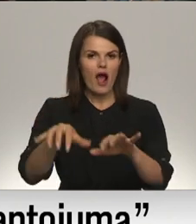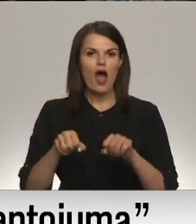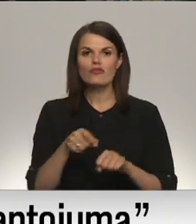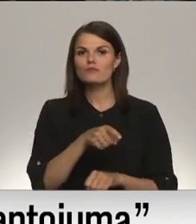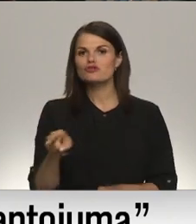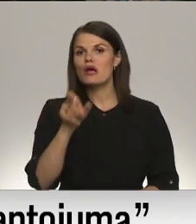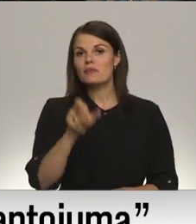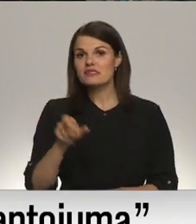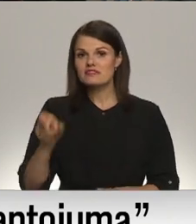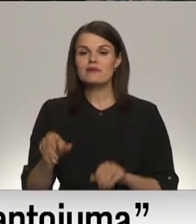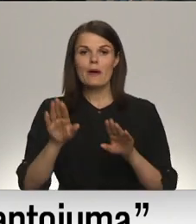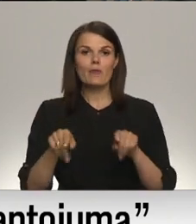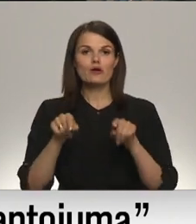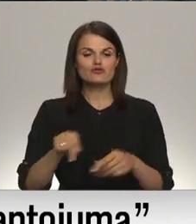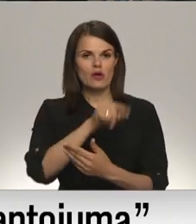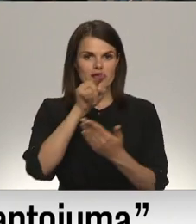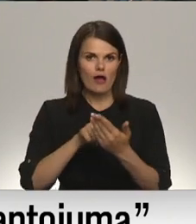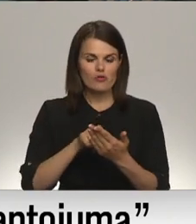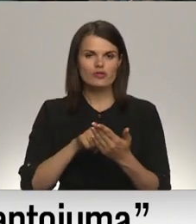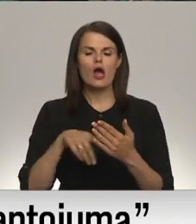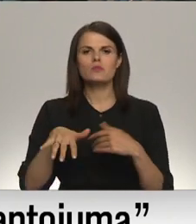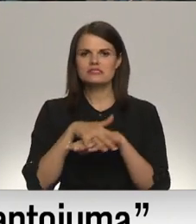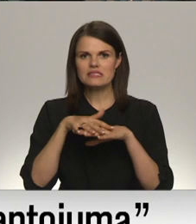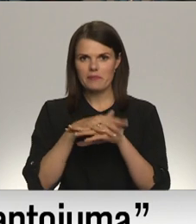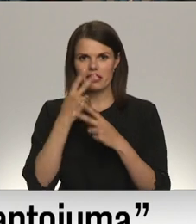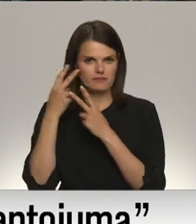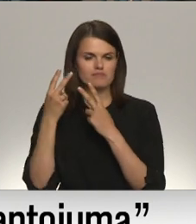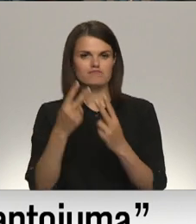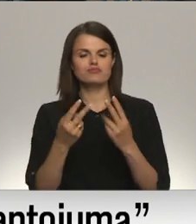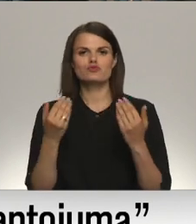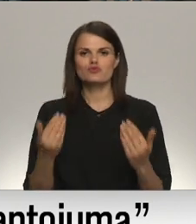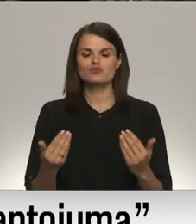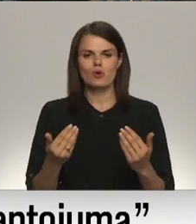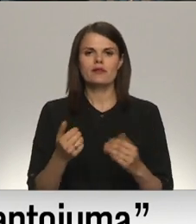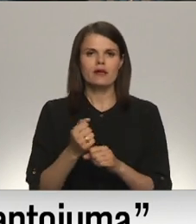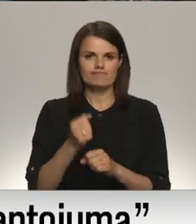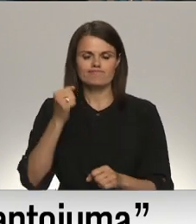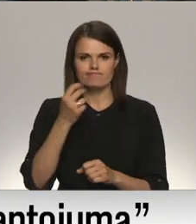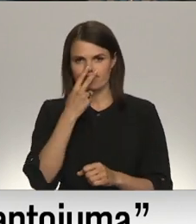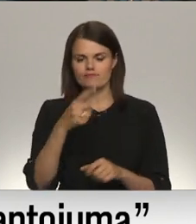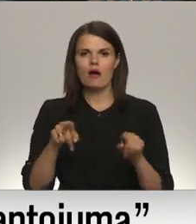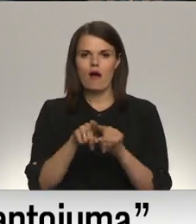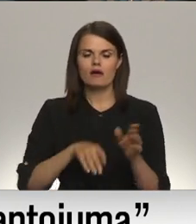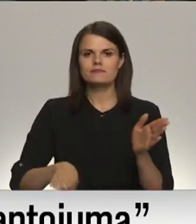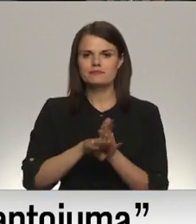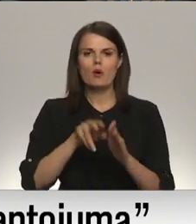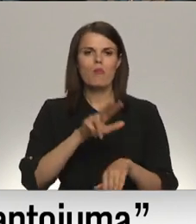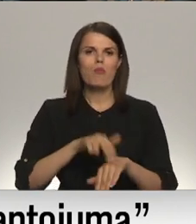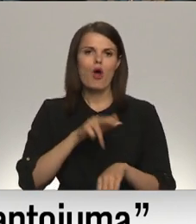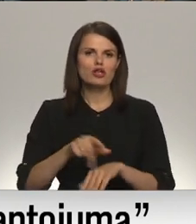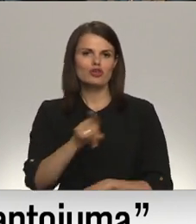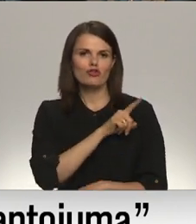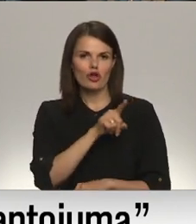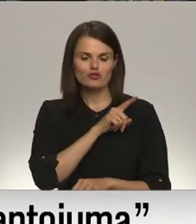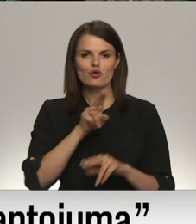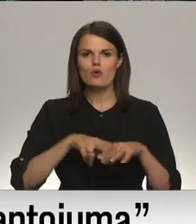šo jautājumu sabiedrībā ir ļoti daudz pievērsta uzmanība, tad šodien pastiprinātā režīmā šeit dežūrē arī policija un